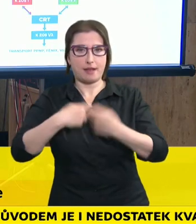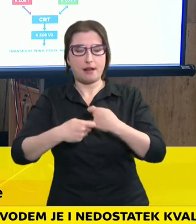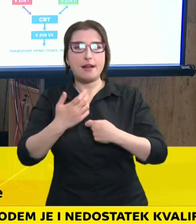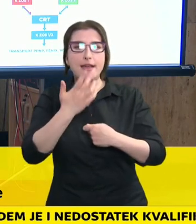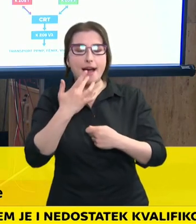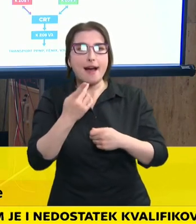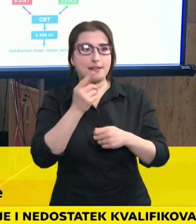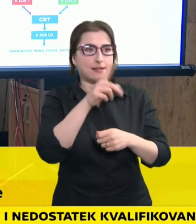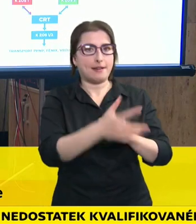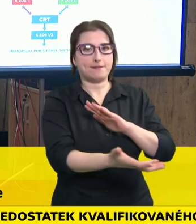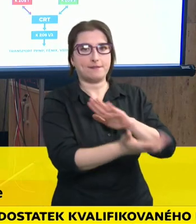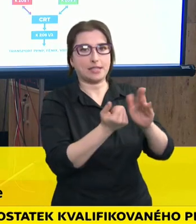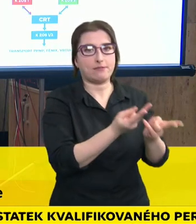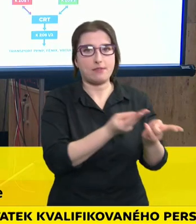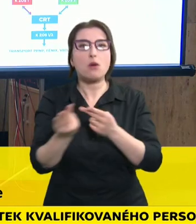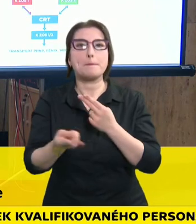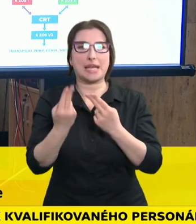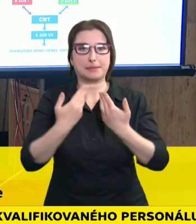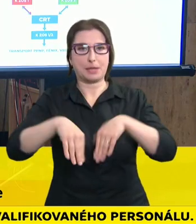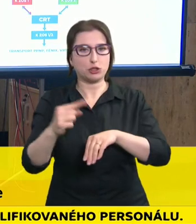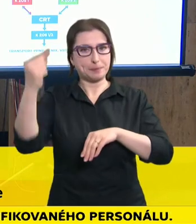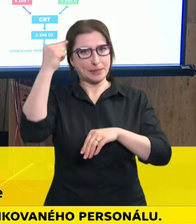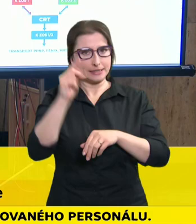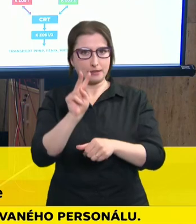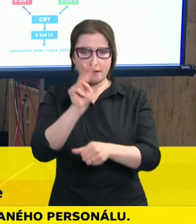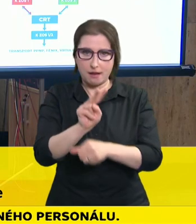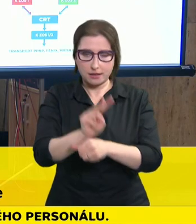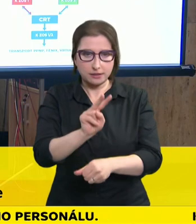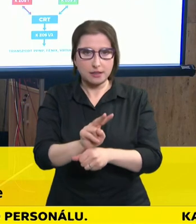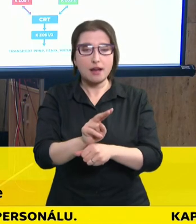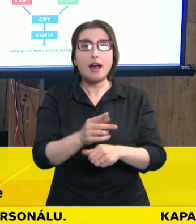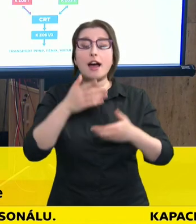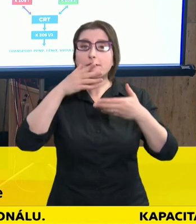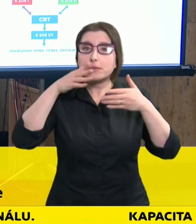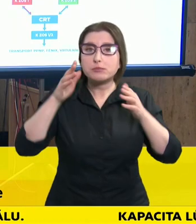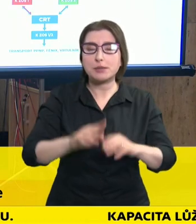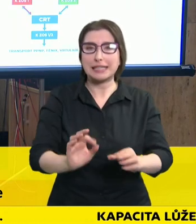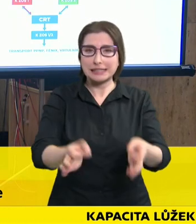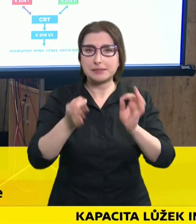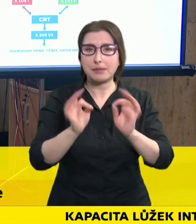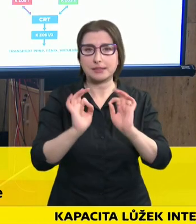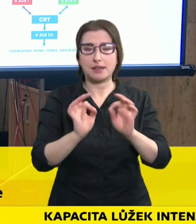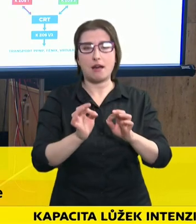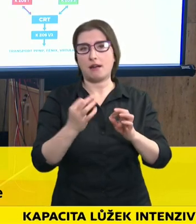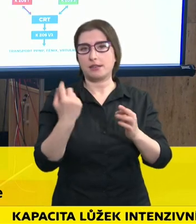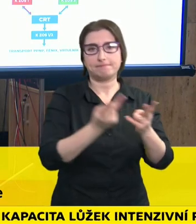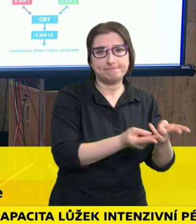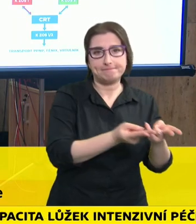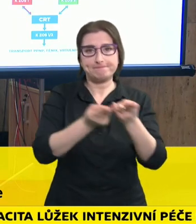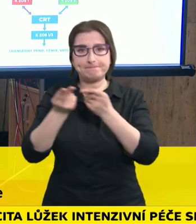transporty bezpečně realizovat. A ve chvíli, kdy se jedná o speciální transporty nebo kdy se